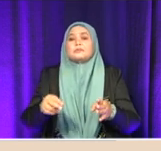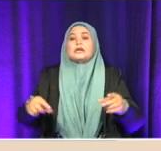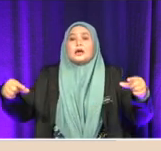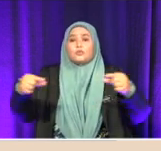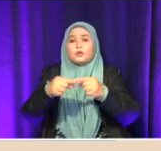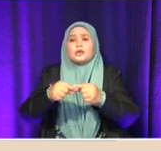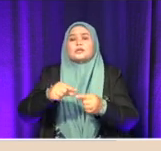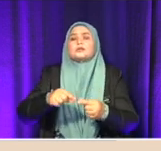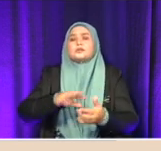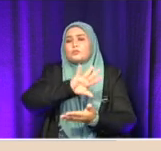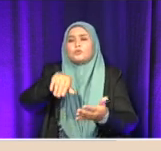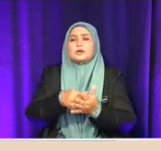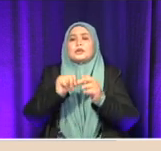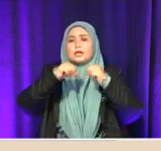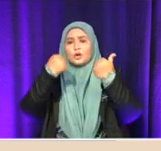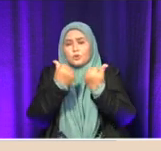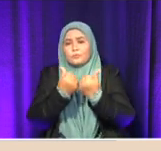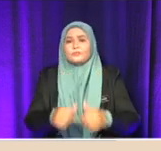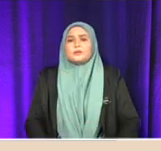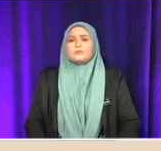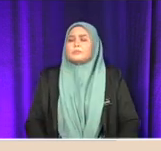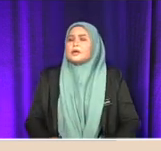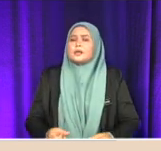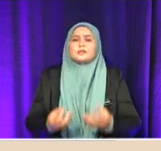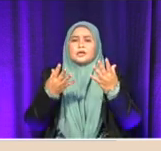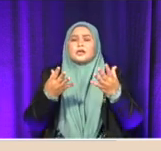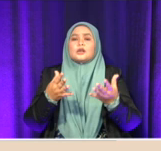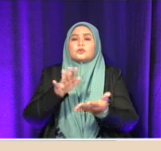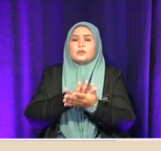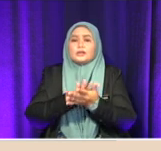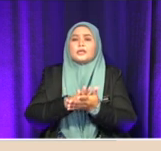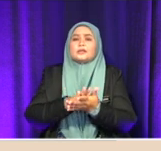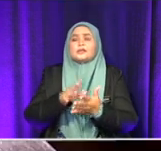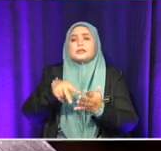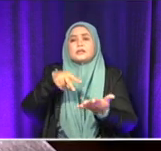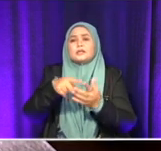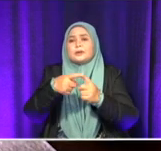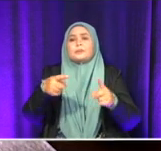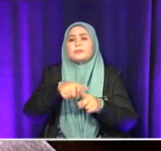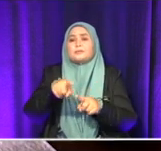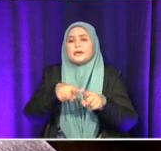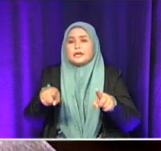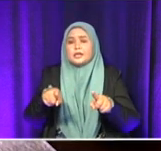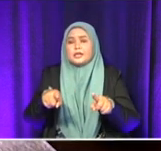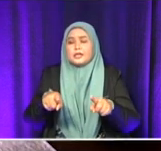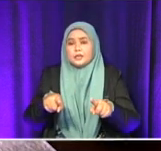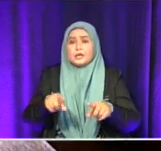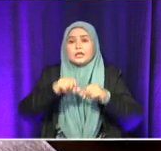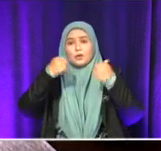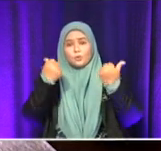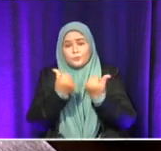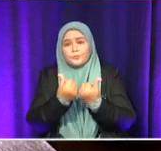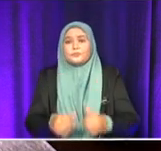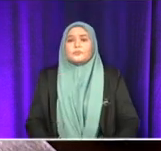di sekolah kebanyakan di sekolah memang seperti inilah Oke terdiri dari pada berbagai kaum macam sekolah saya sendiri adalah SMK Wangsa melewati